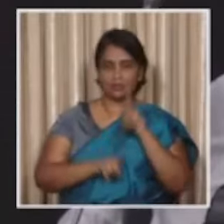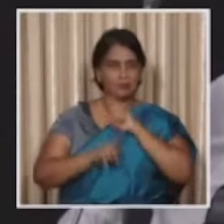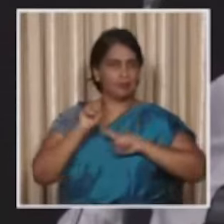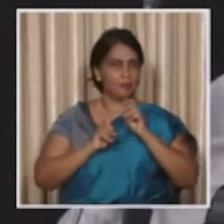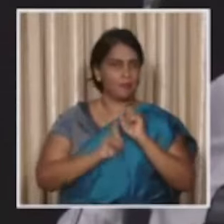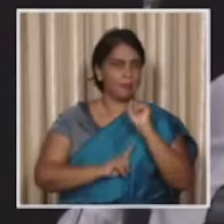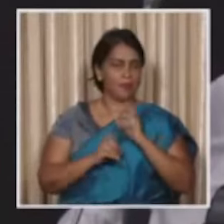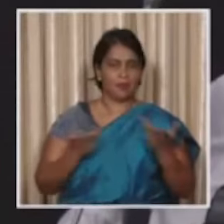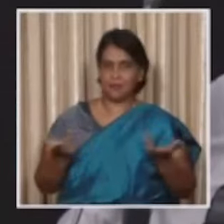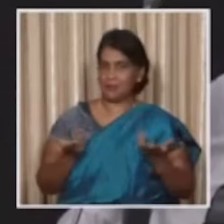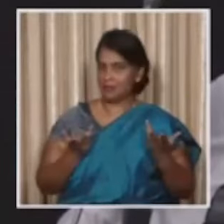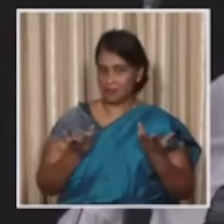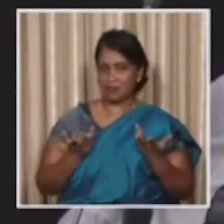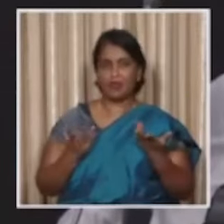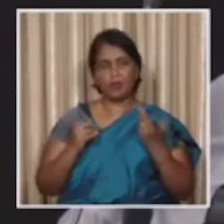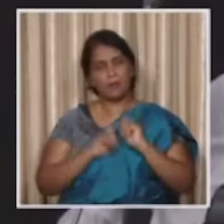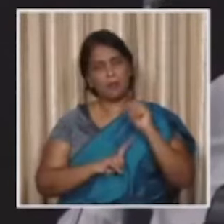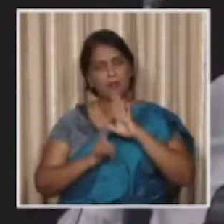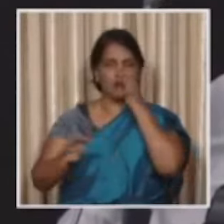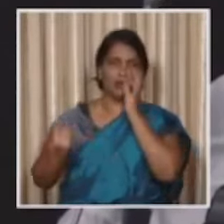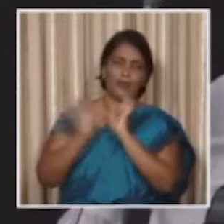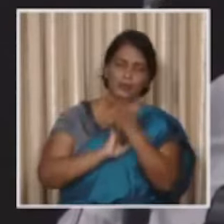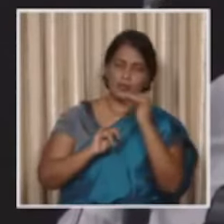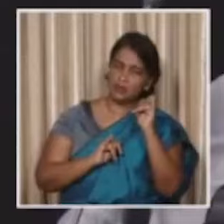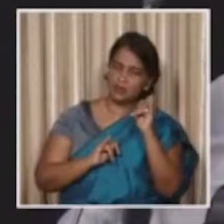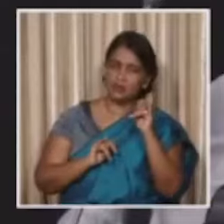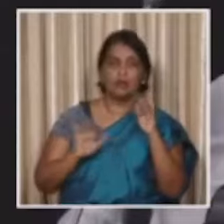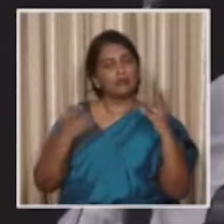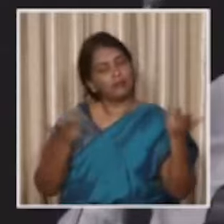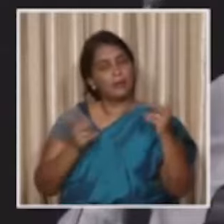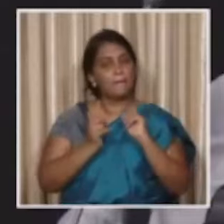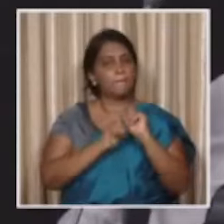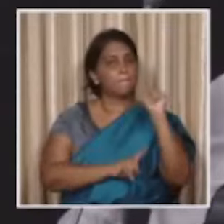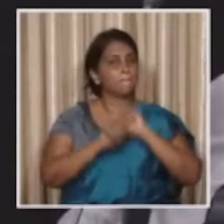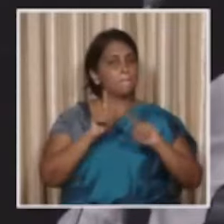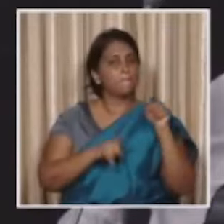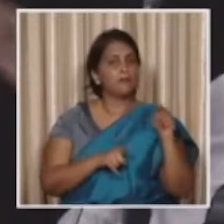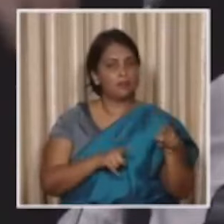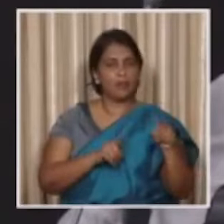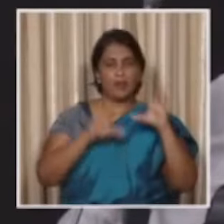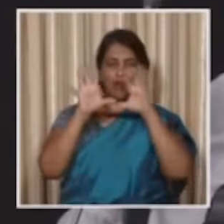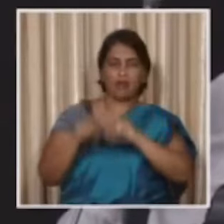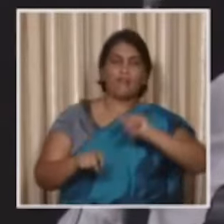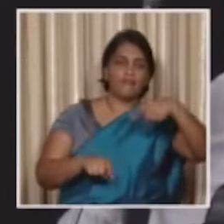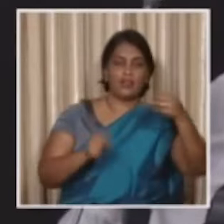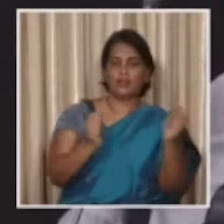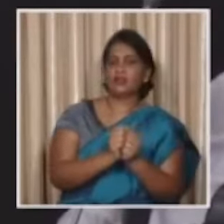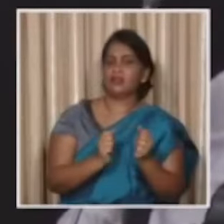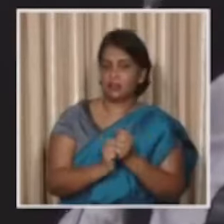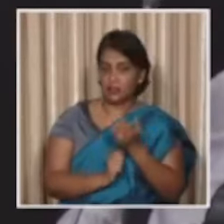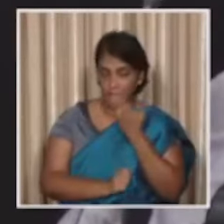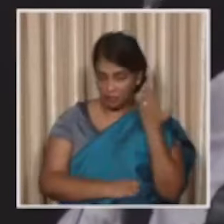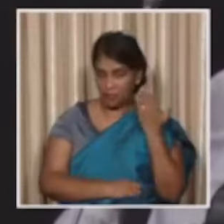පාර්ලිමේන්තුවක් නොවෙන්නට ඉඩ තිබුණා. එක්ක පාර්ලිමේන්තුව ගිනි දියන්න ඉඩ තිබුණා. එහෙම නැත්නම් පාර්ලිමේන්තුව අල්ලගෙන වෙනත් දෙයක් කරන්න ඉඩ තිබුණා.